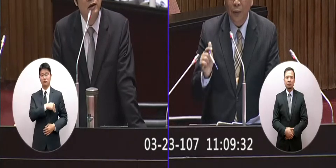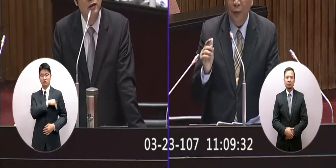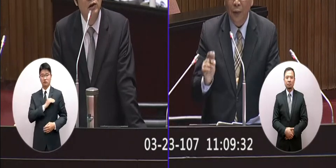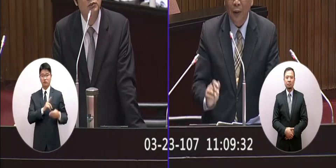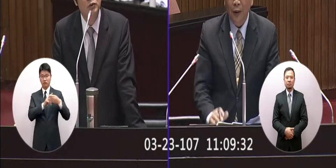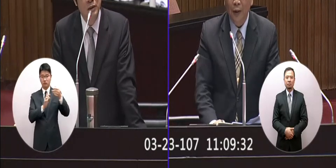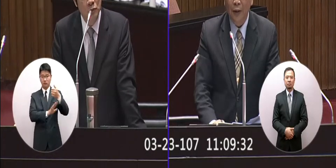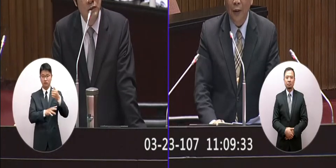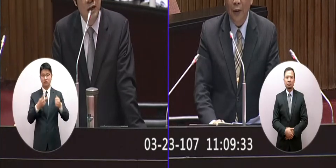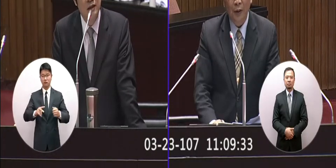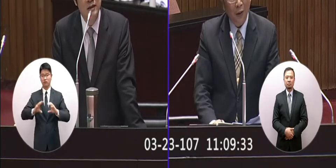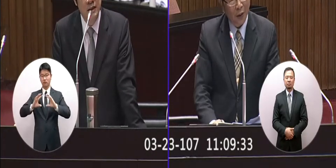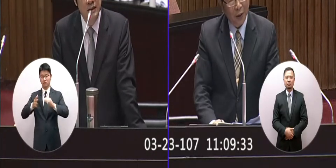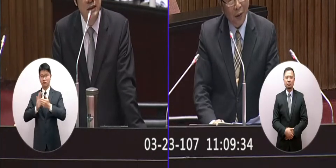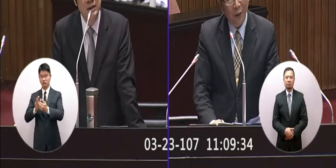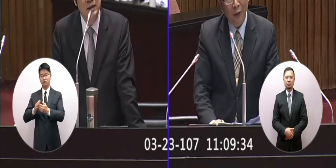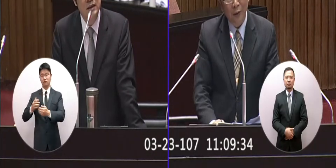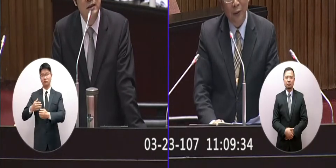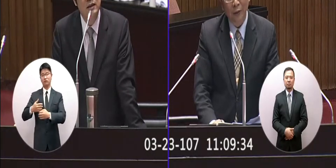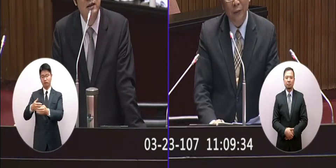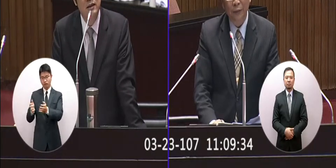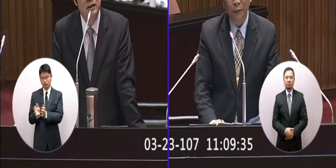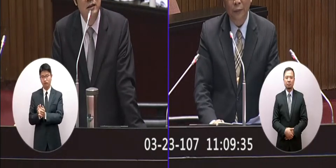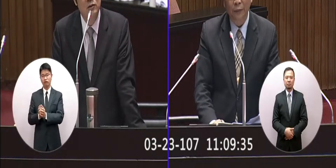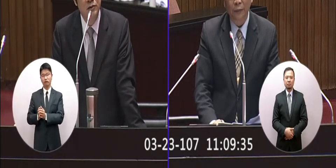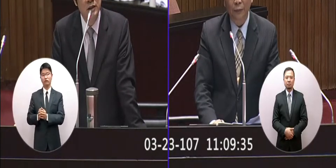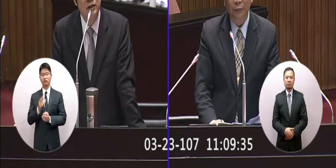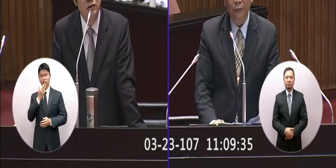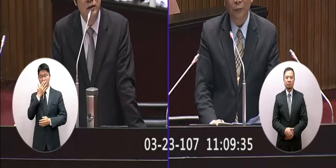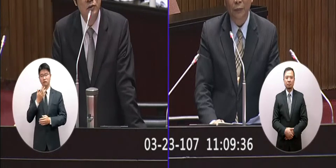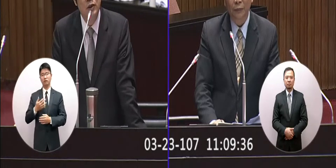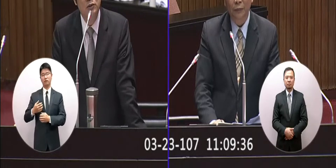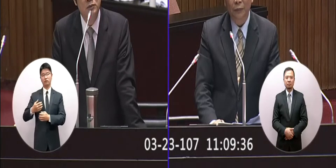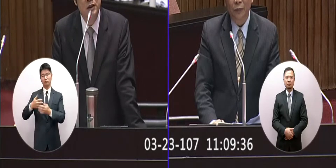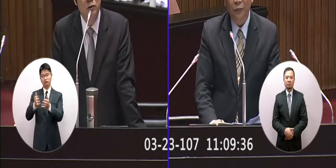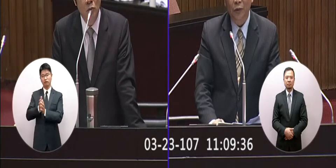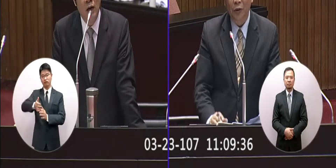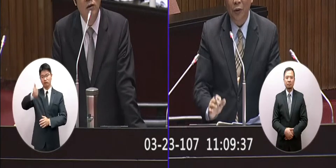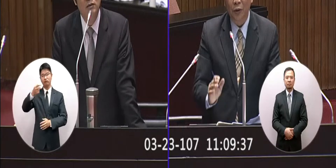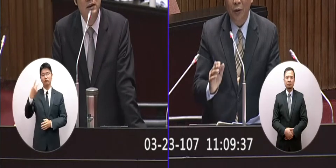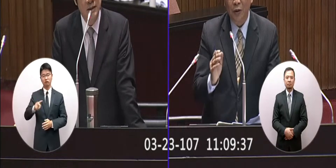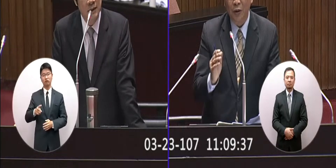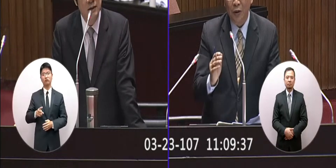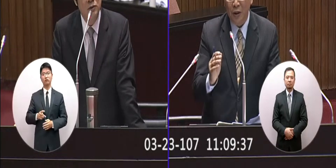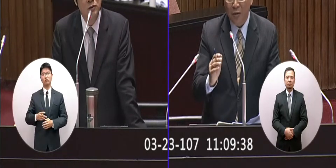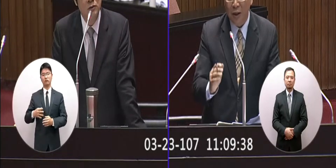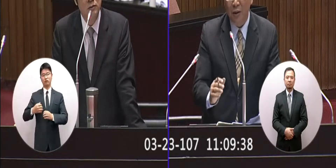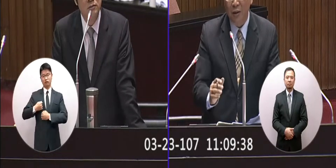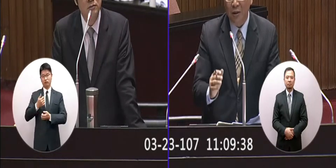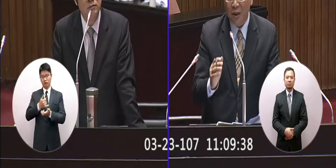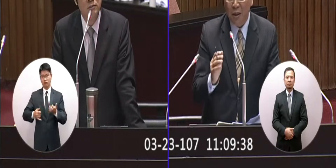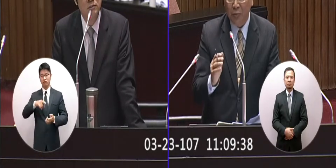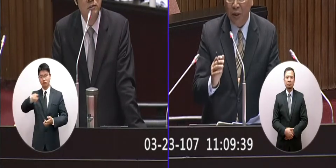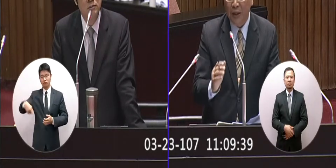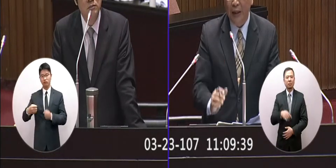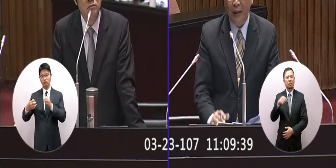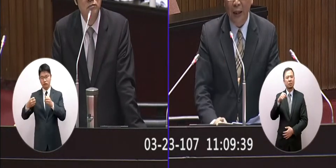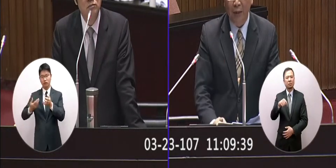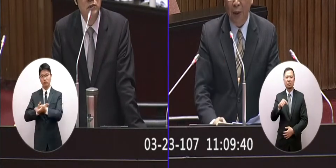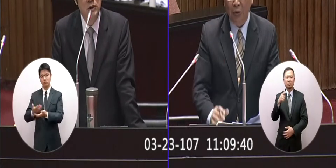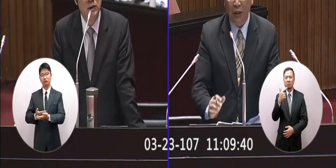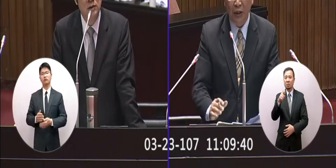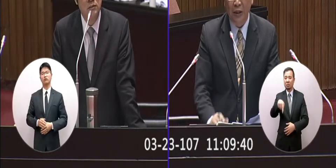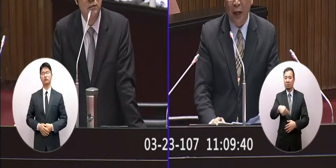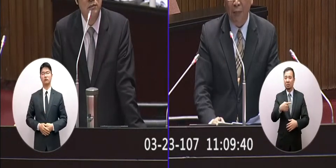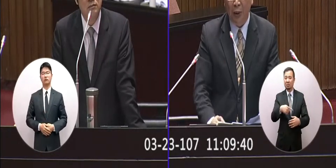委跟国防部严部长也积极的跟国军弟兄跟退伍的同袍大家在沟通， 因为哈这个不是单一